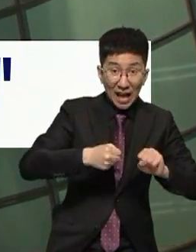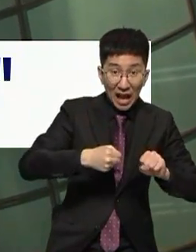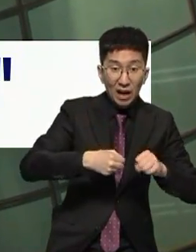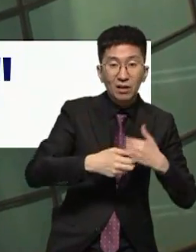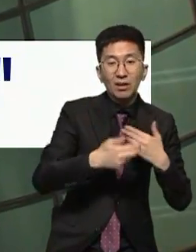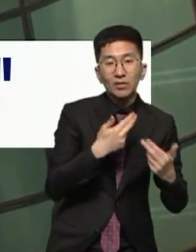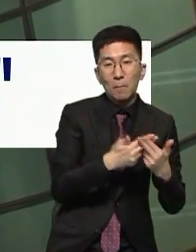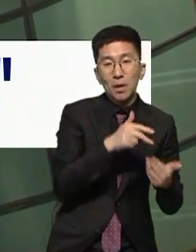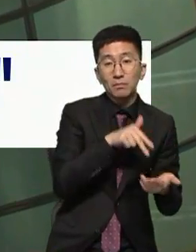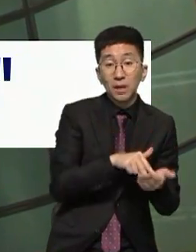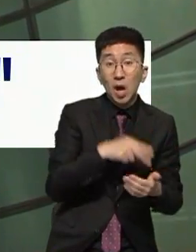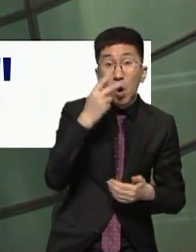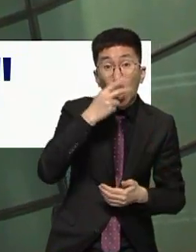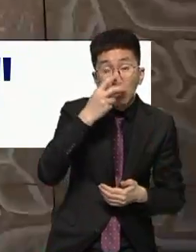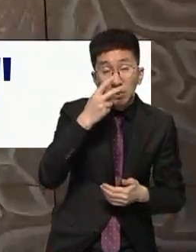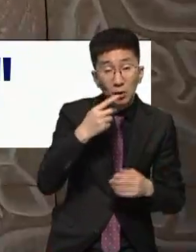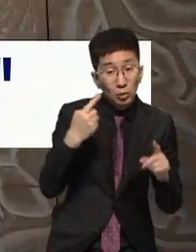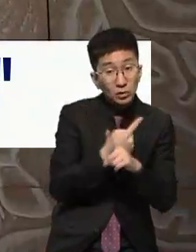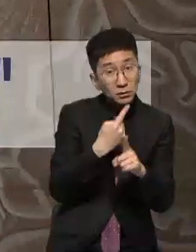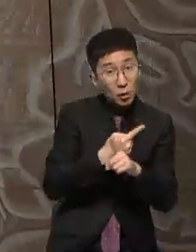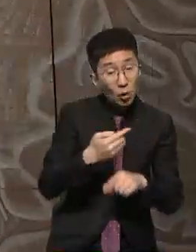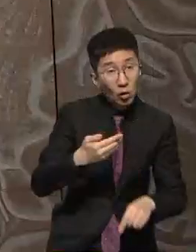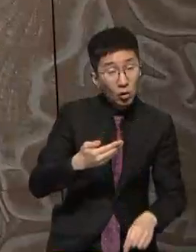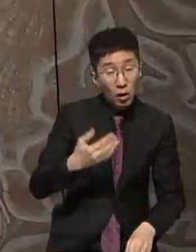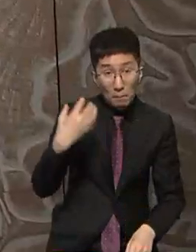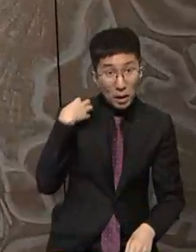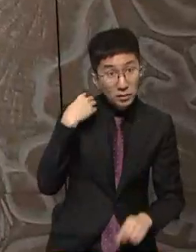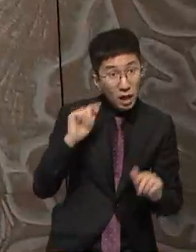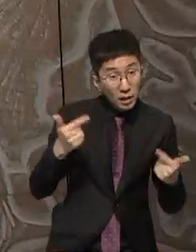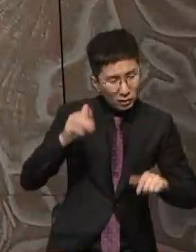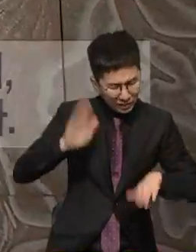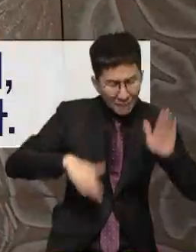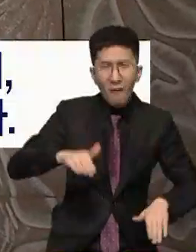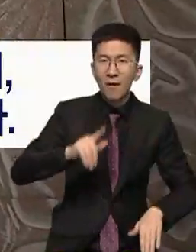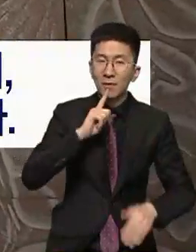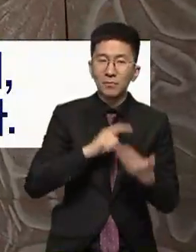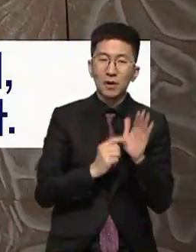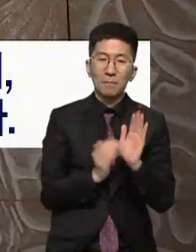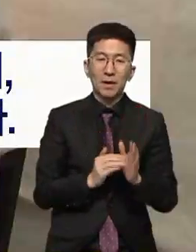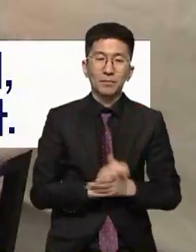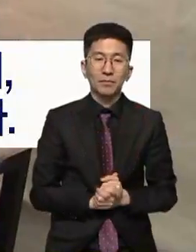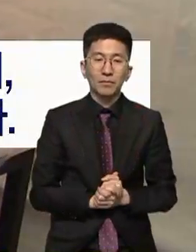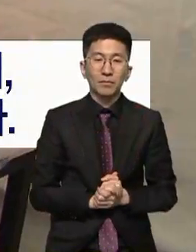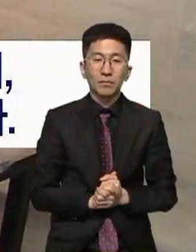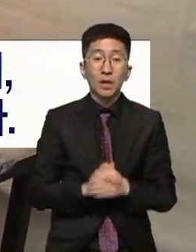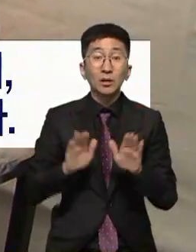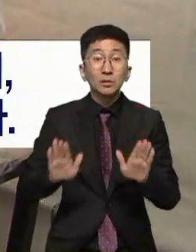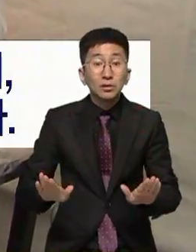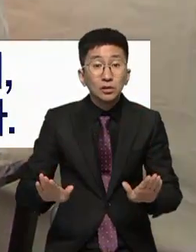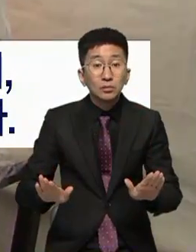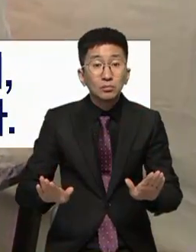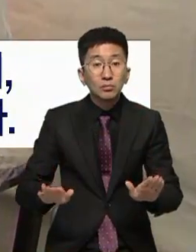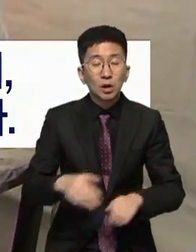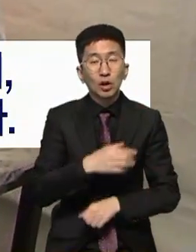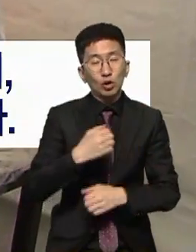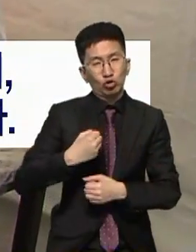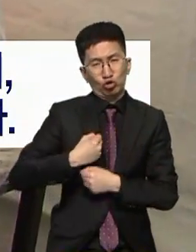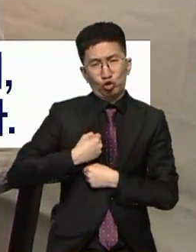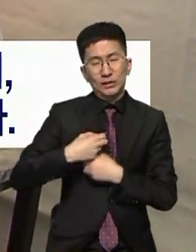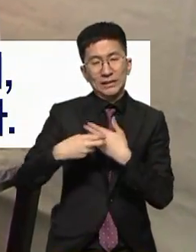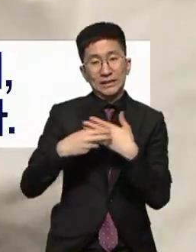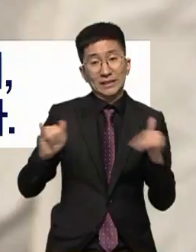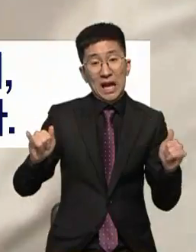권한을 인정하지 않는 건 차별이라고 주장합니다 으 공중보건 회사들이 콜라 이름을 현장에서